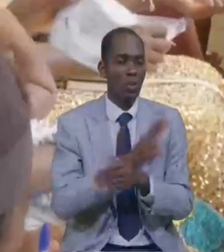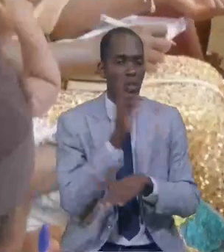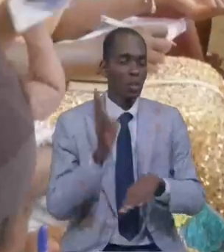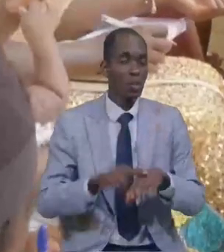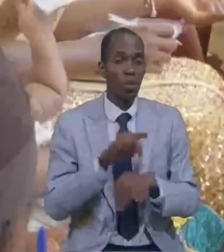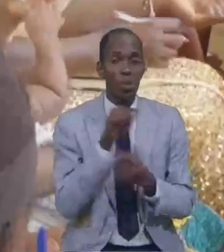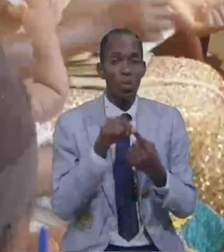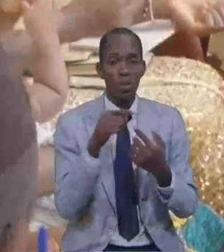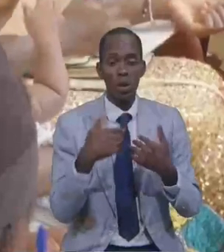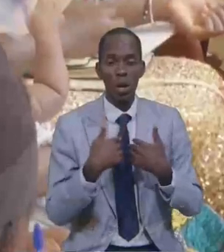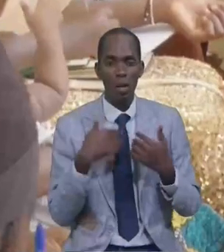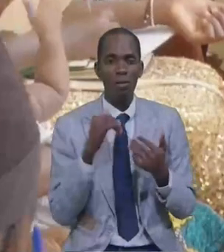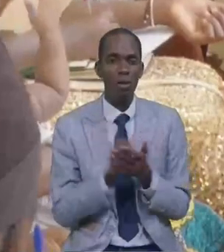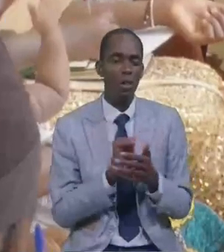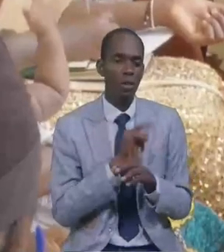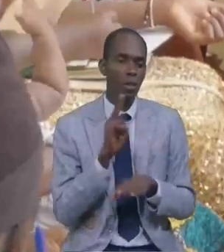Le C, c'est l'engagement.